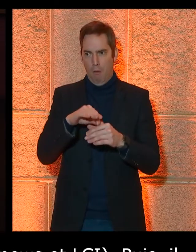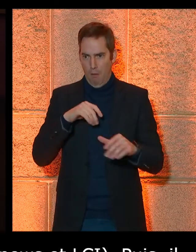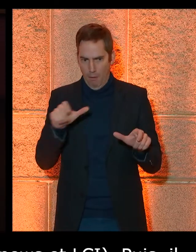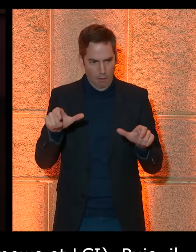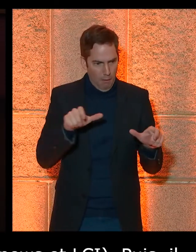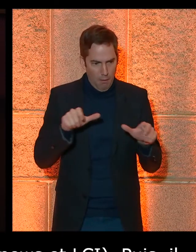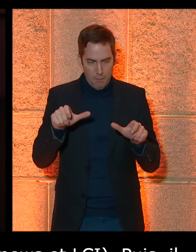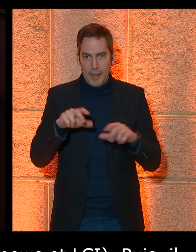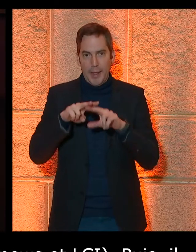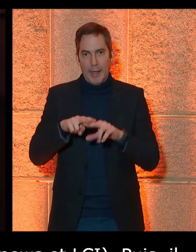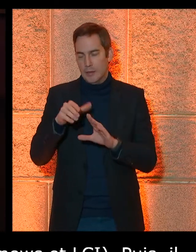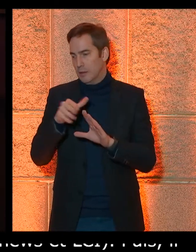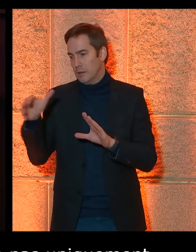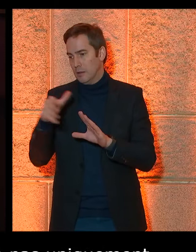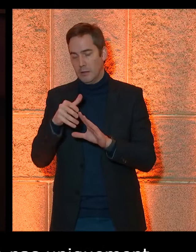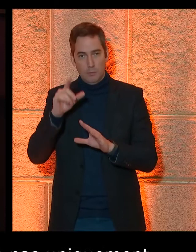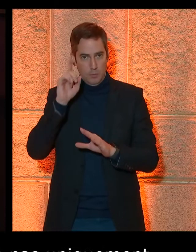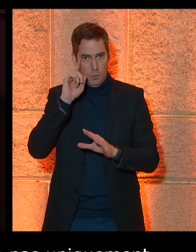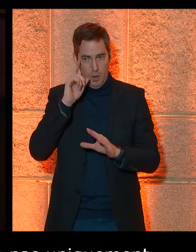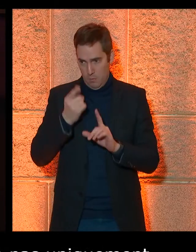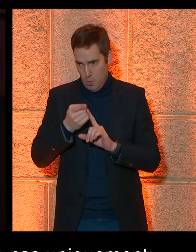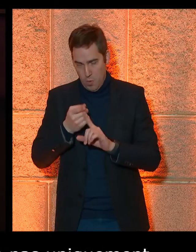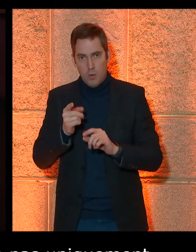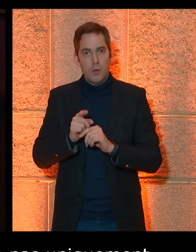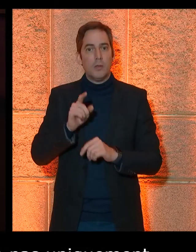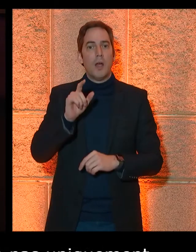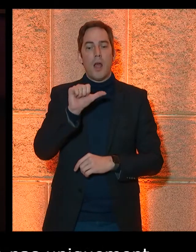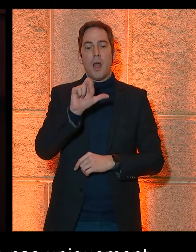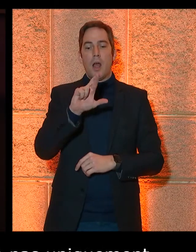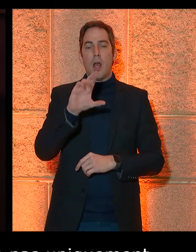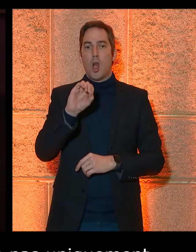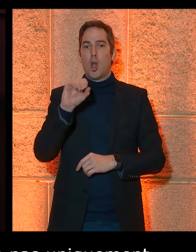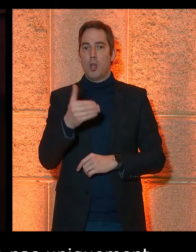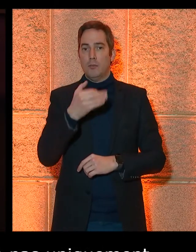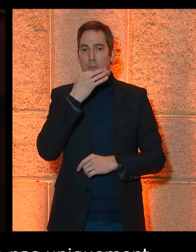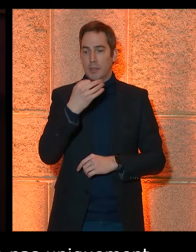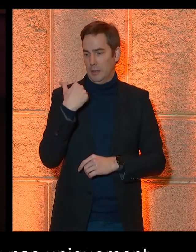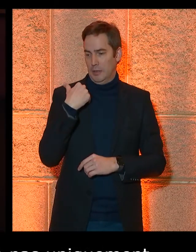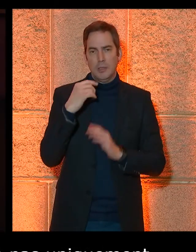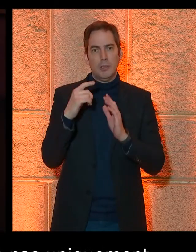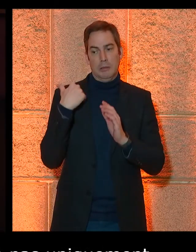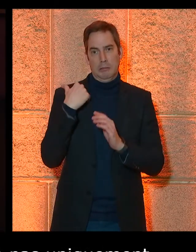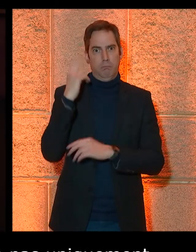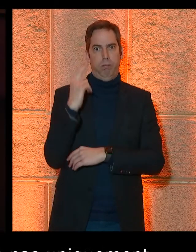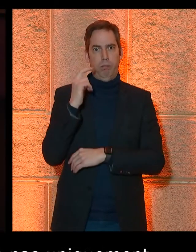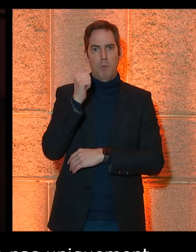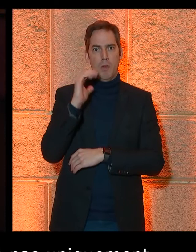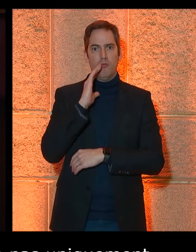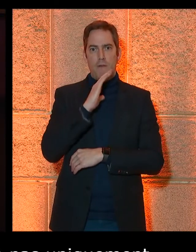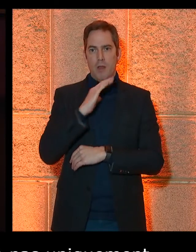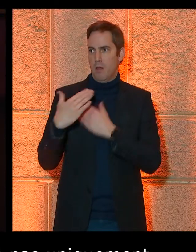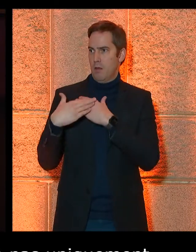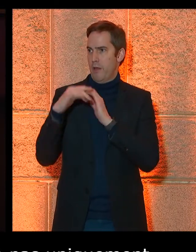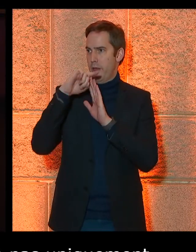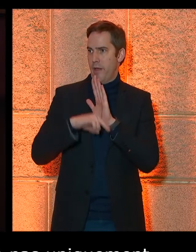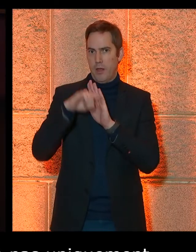puisque vous savez que les textes de l'ARCOM concernant la présidentielle sont entrés en application au 1er janvier, quelques semaines avant,